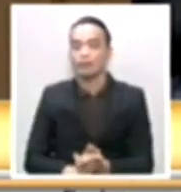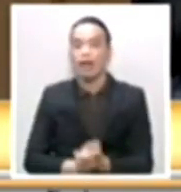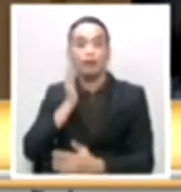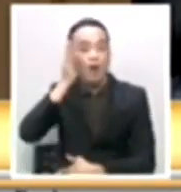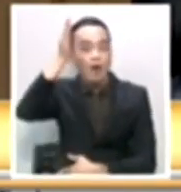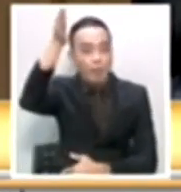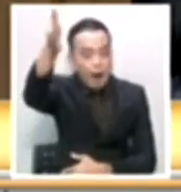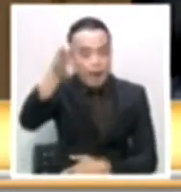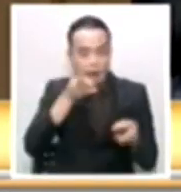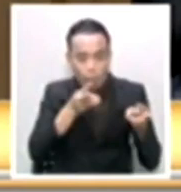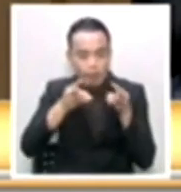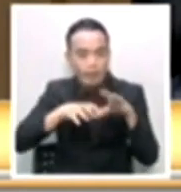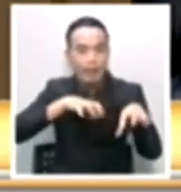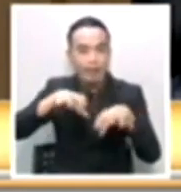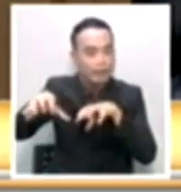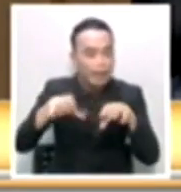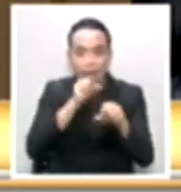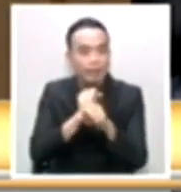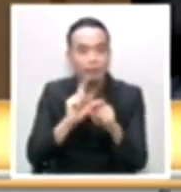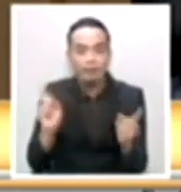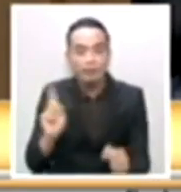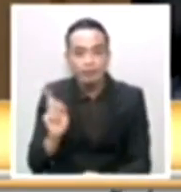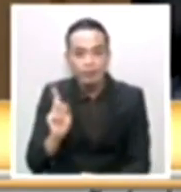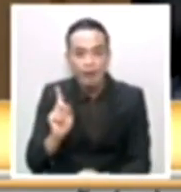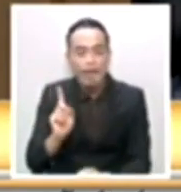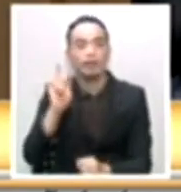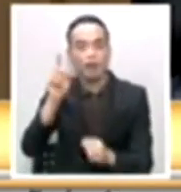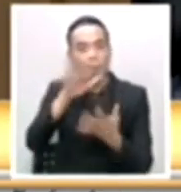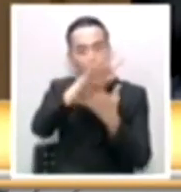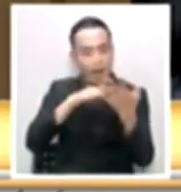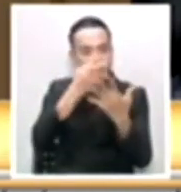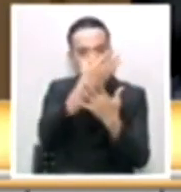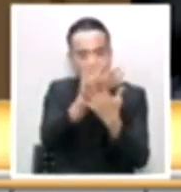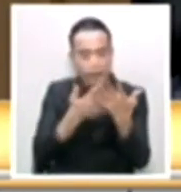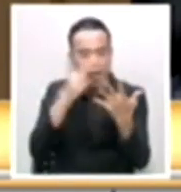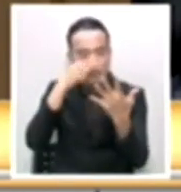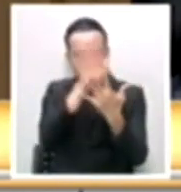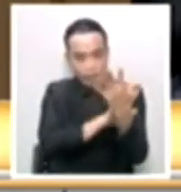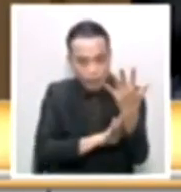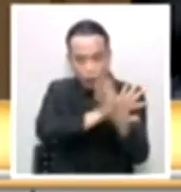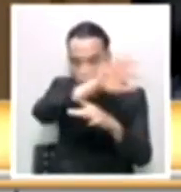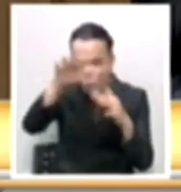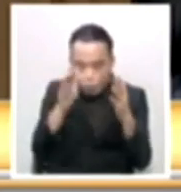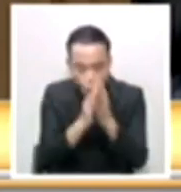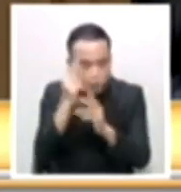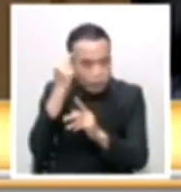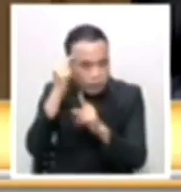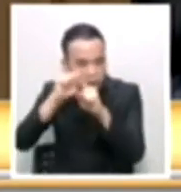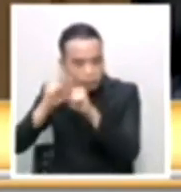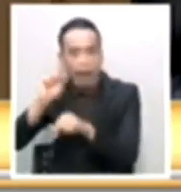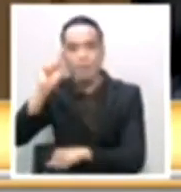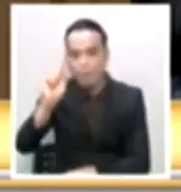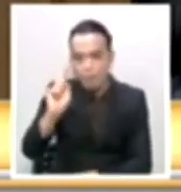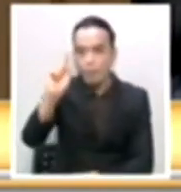ไปทำผังเมืองรวมโดยตามกฎหมายผังเมืองอีกครั้งหนึ่งโดยเร็วที่สุดนะครับนั่นคือเรื่องที่